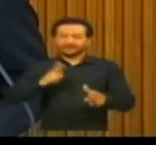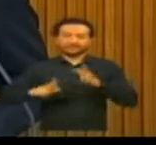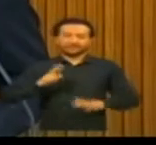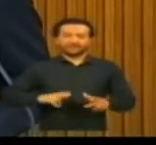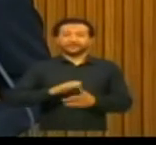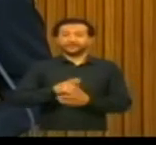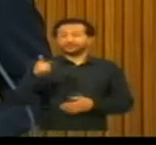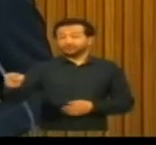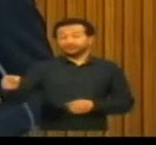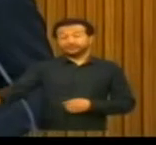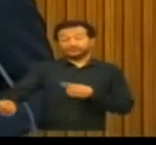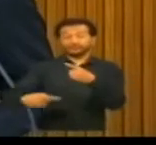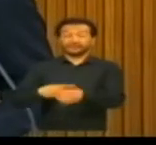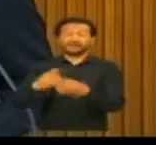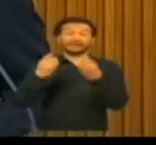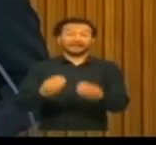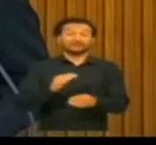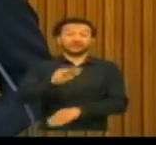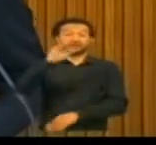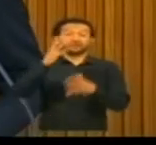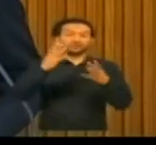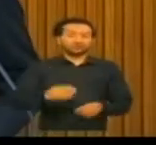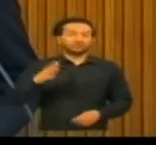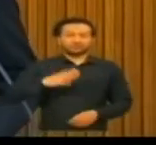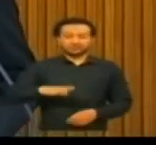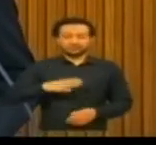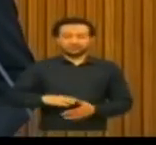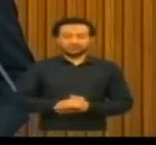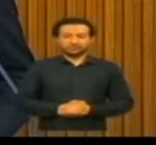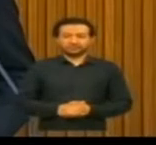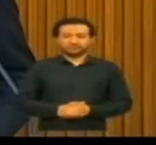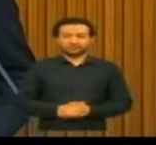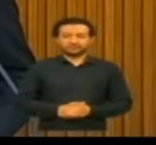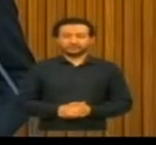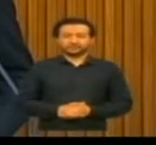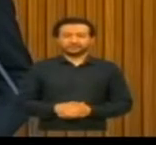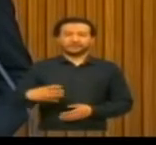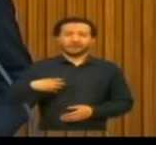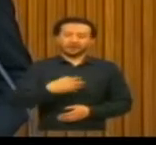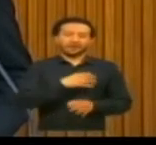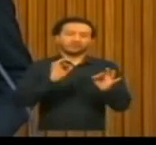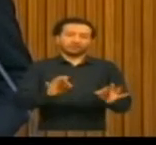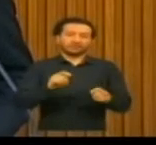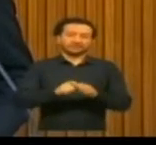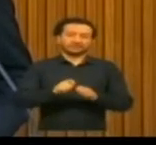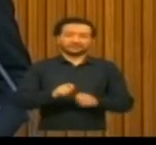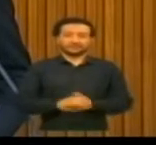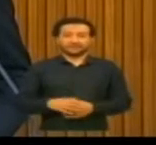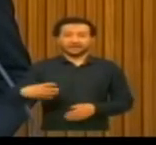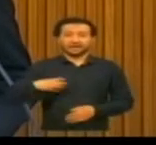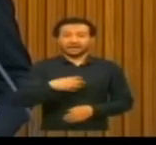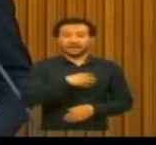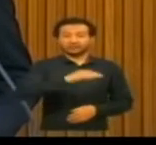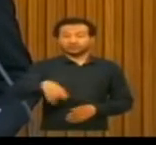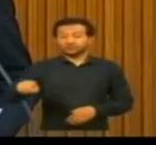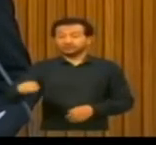Onun kendisinden daha iyi bir hayat standardı yakalamasını ister. Anneler budur. Anneler